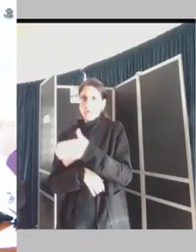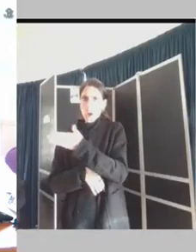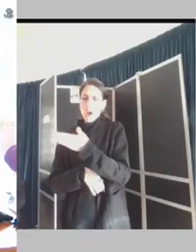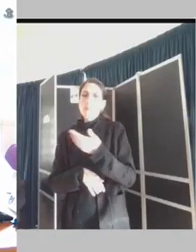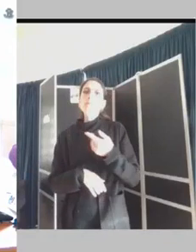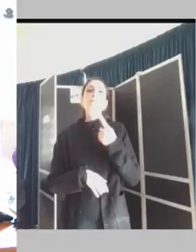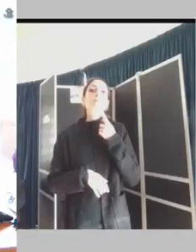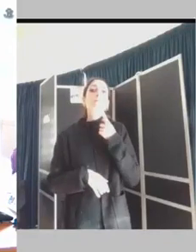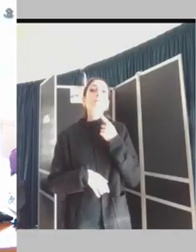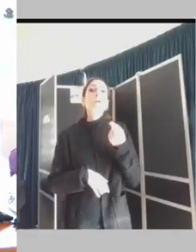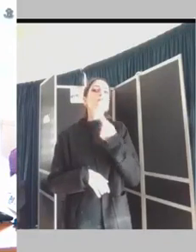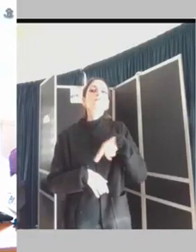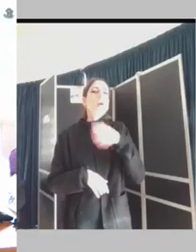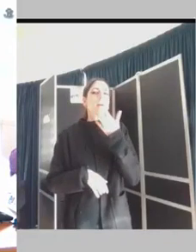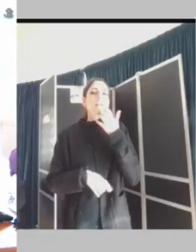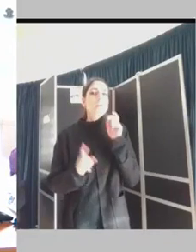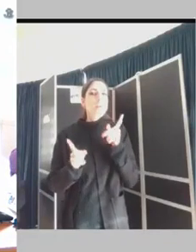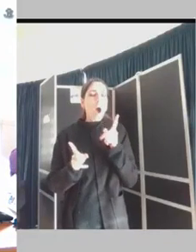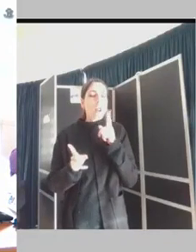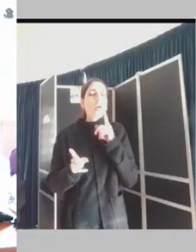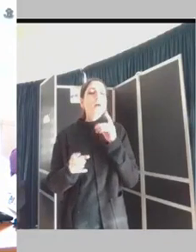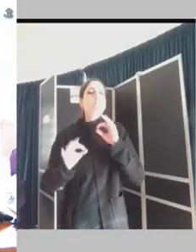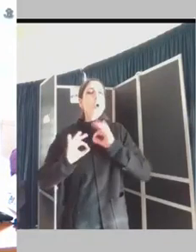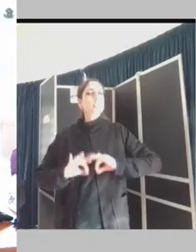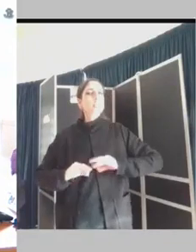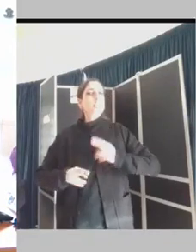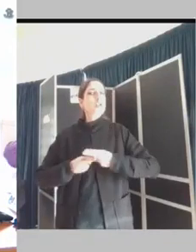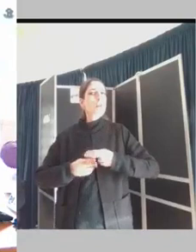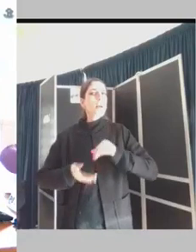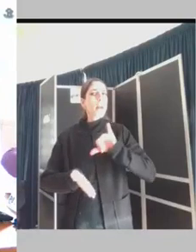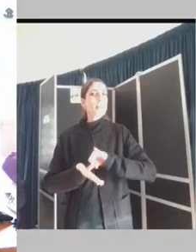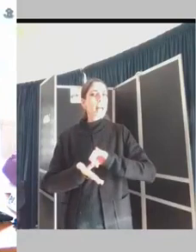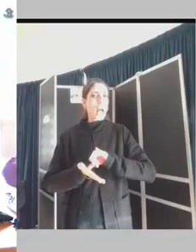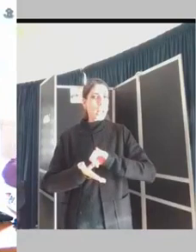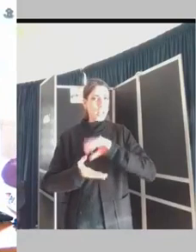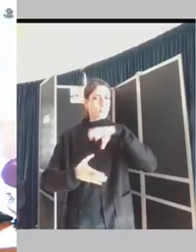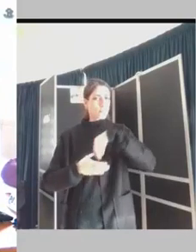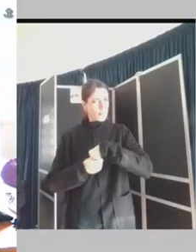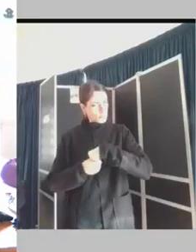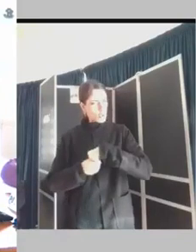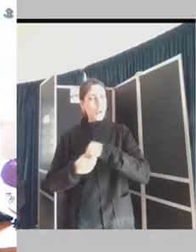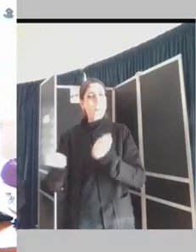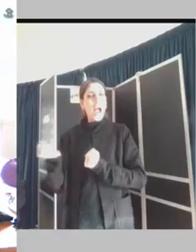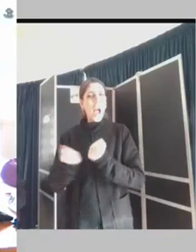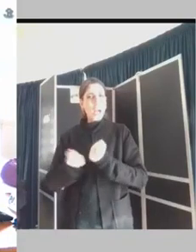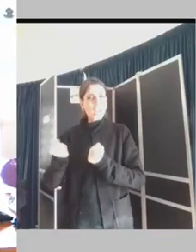che all'interno delle macchine della Polizia di Roma Capitale, come oggi già all'interno dei taxi,